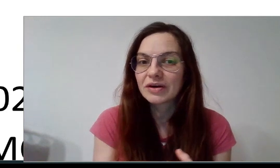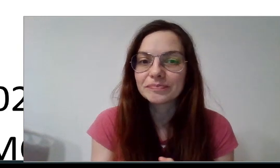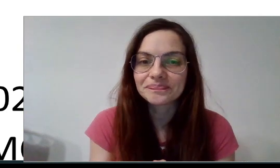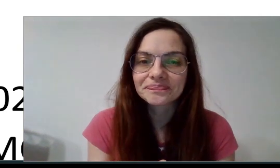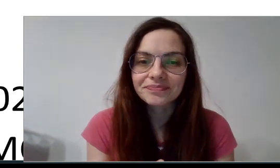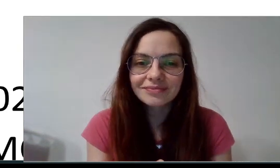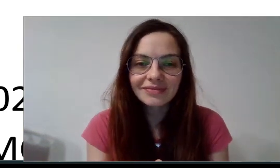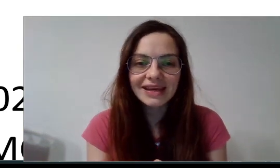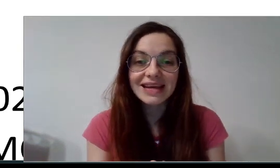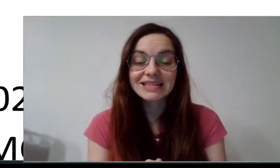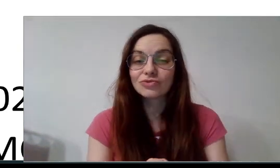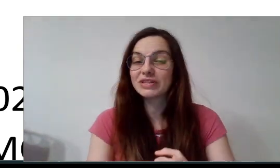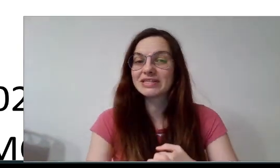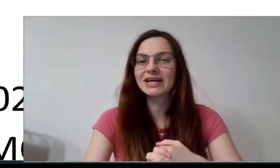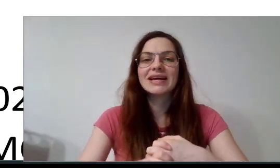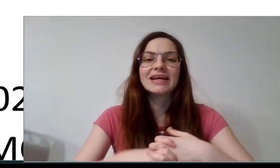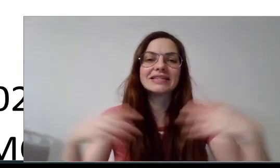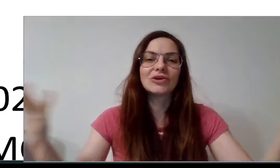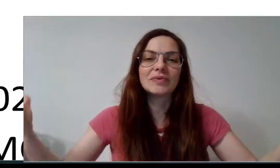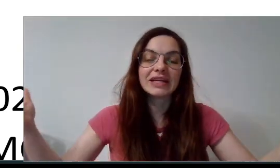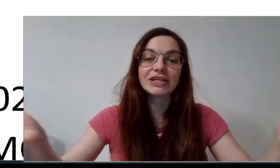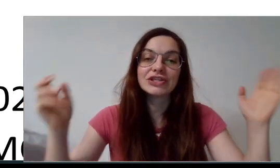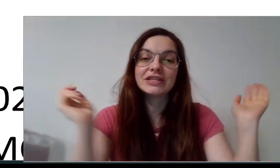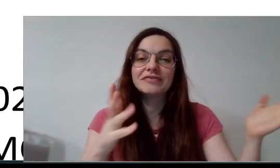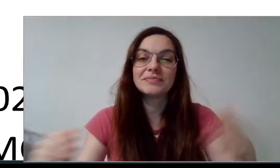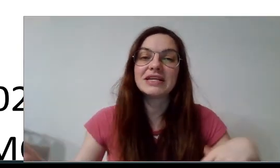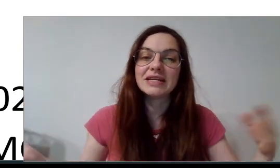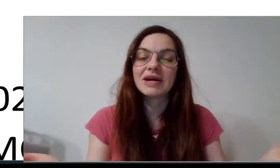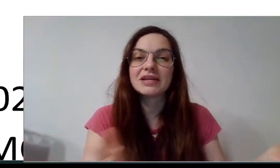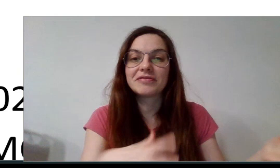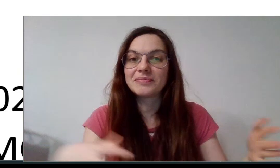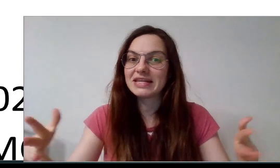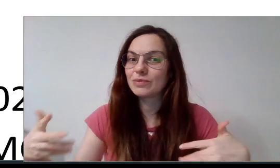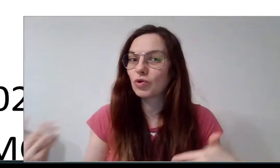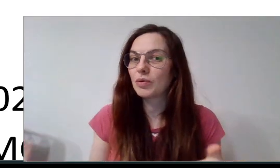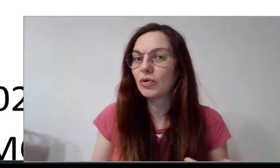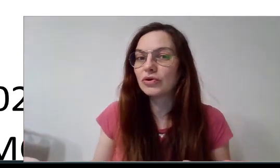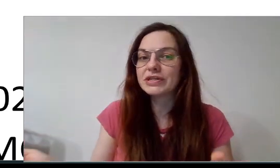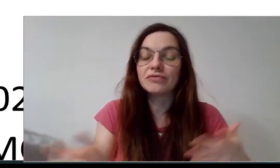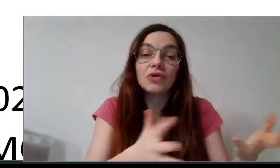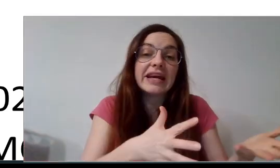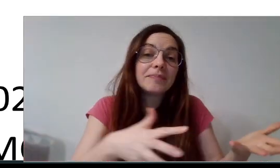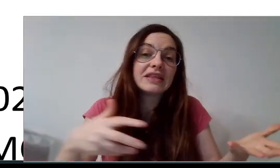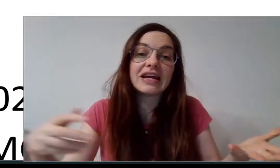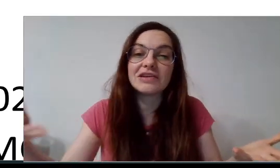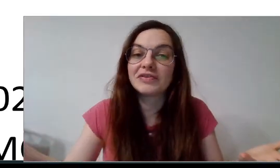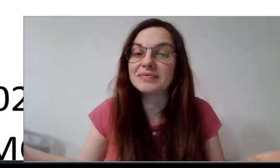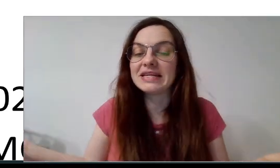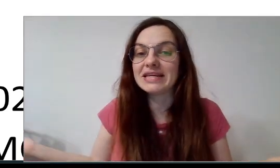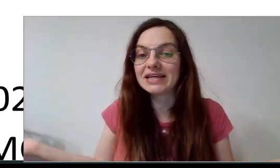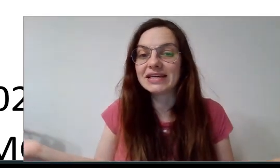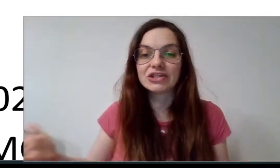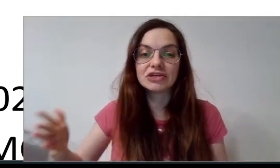u svakom jeziku isti oblik reči, di familije, majne familije, moja porodica, wo lebt